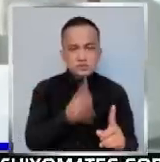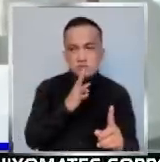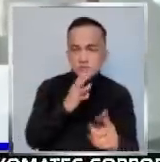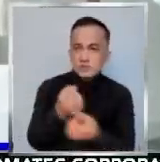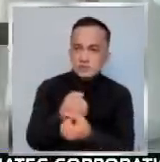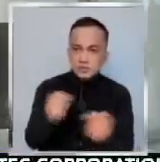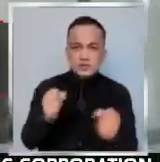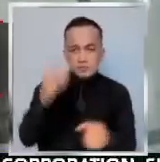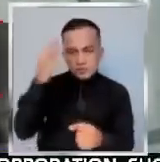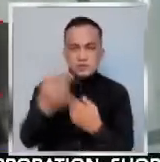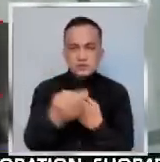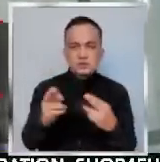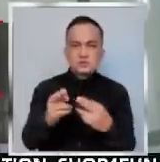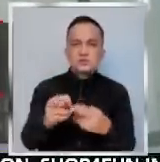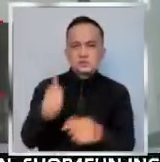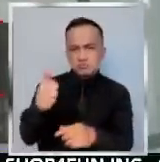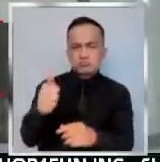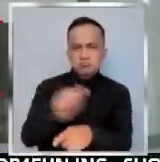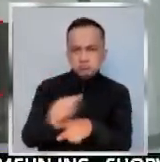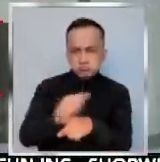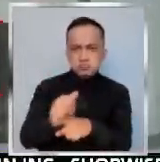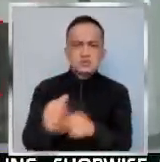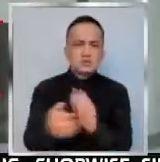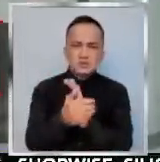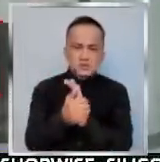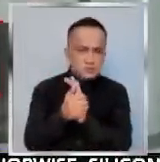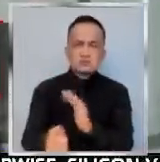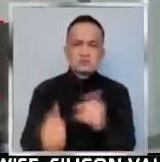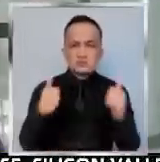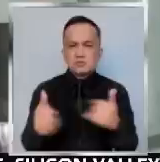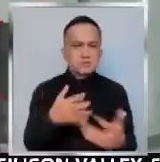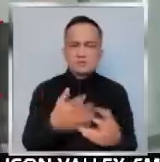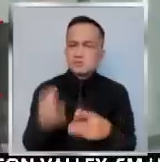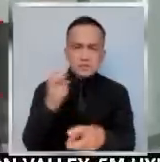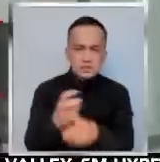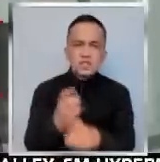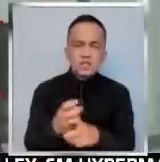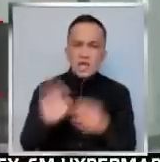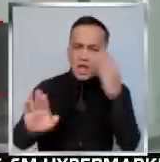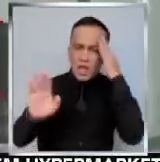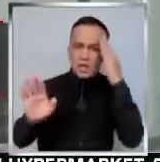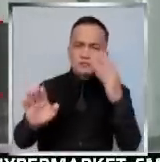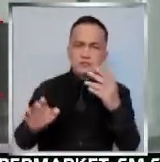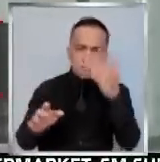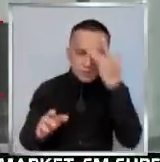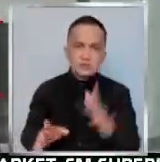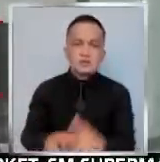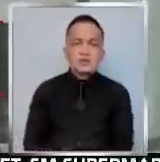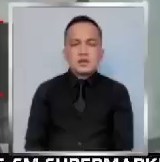ay well-trained po. Kahit po mahirap para po sa akin, kailangan po namin tanggapin ang nangyari